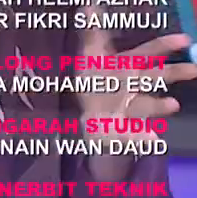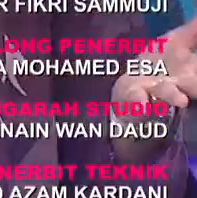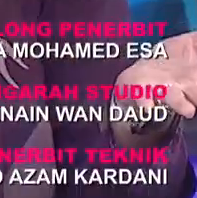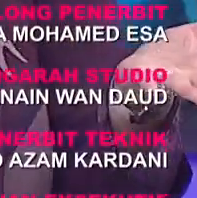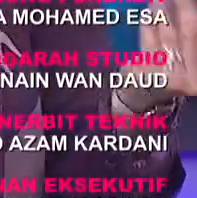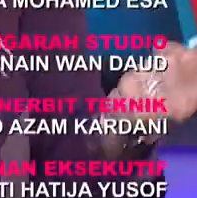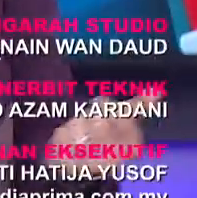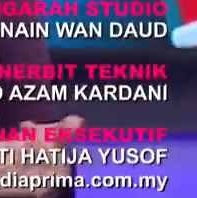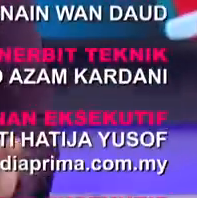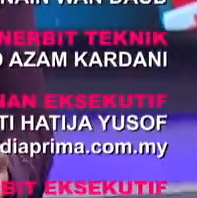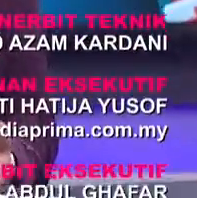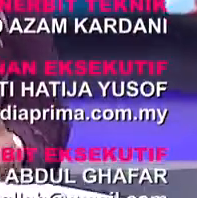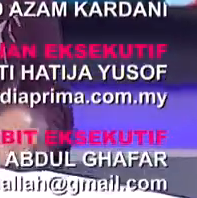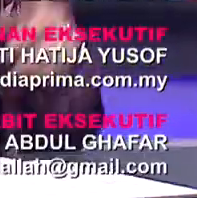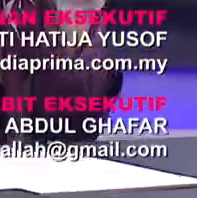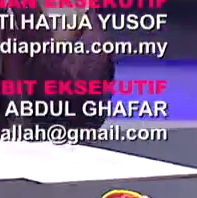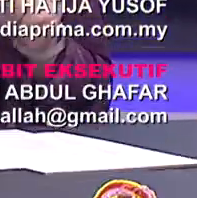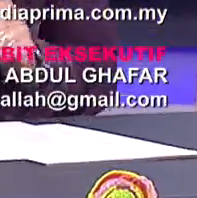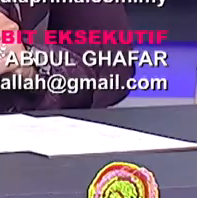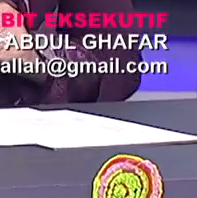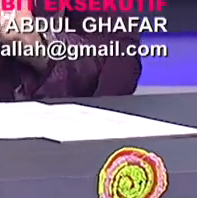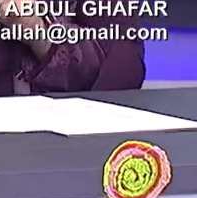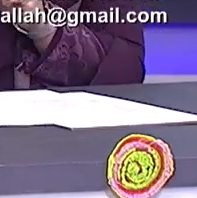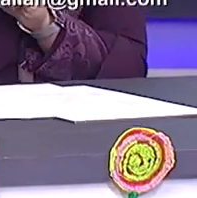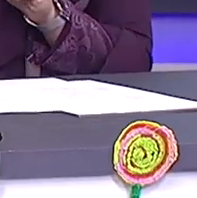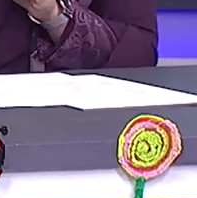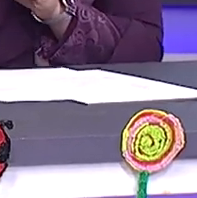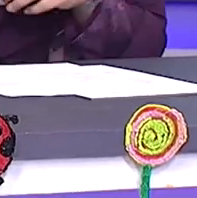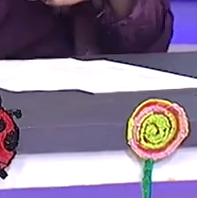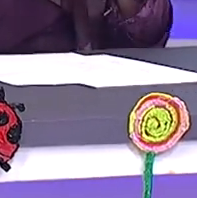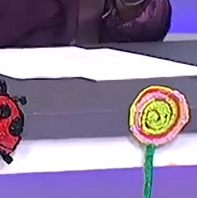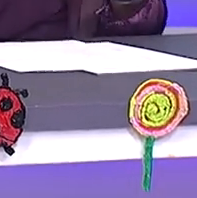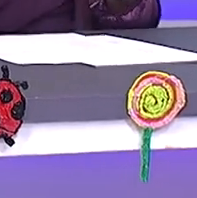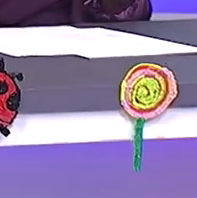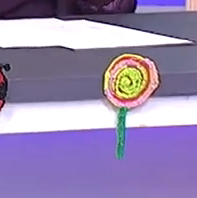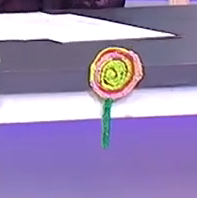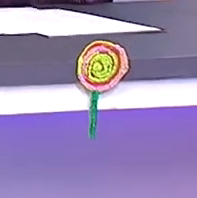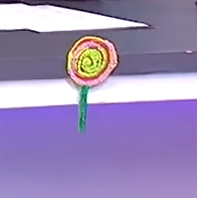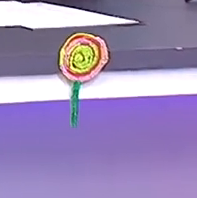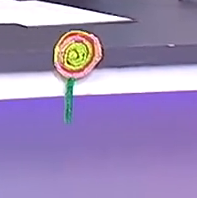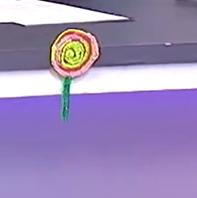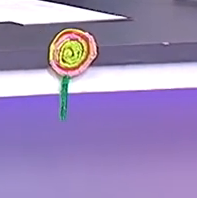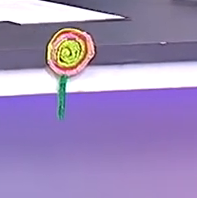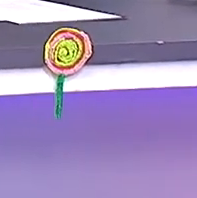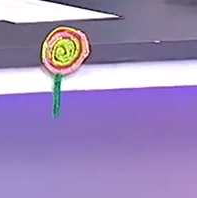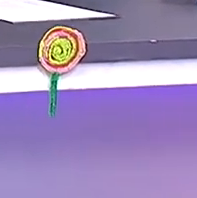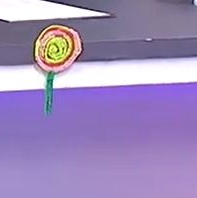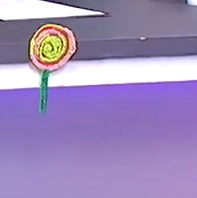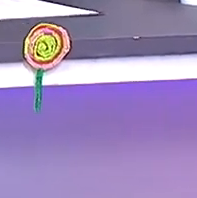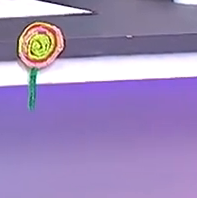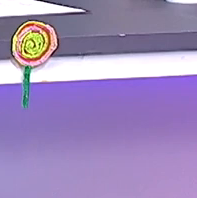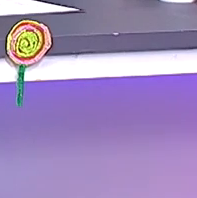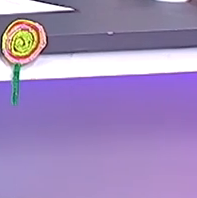kepentingan teknologi jadi lebih kecil memupuk nilai berinovasi